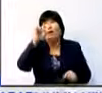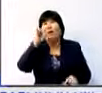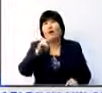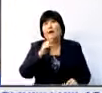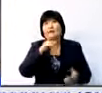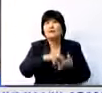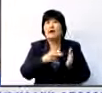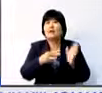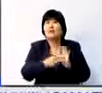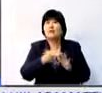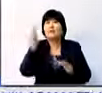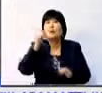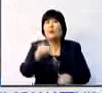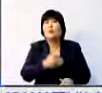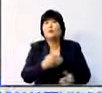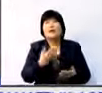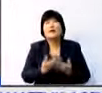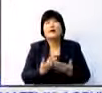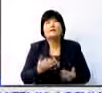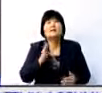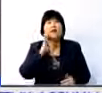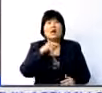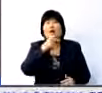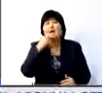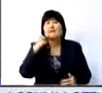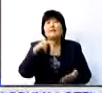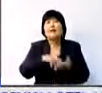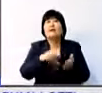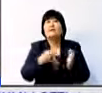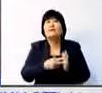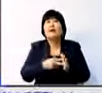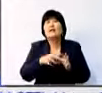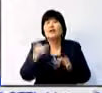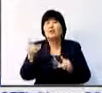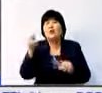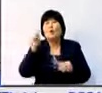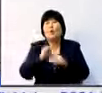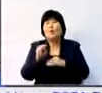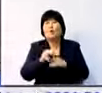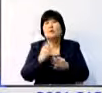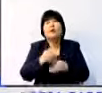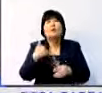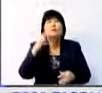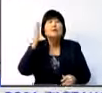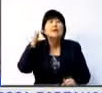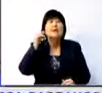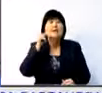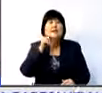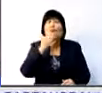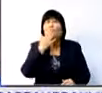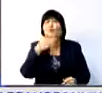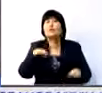Қазақстанның стандартымен оқығысы келеді мысалы. Қазіргі таңда Ресейдің стандартымен оқытылып жатқаннан кейін енді бізге ертеңгі ұлттық